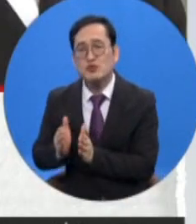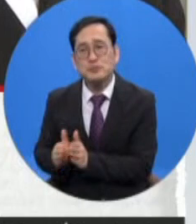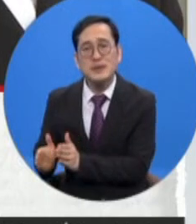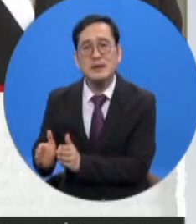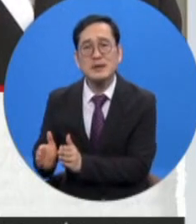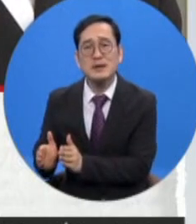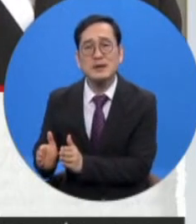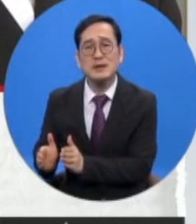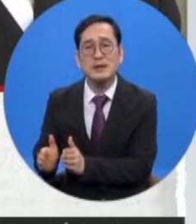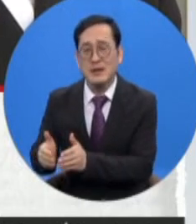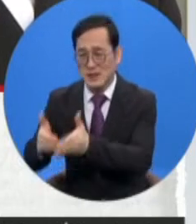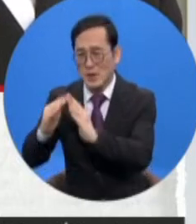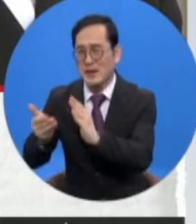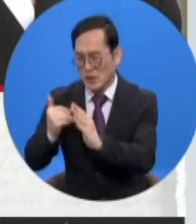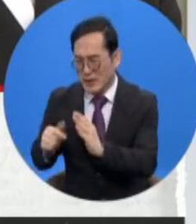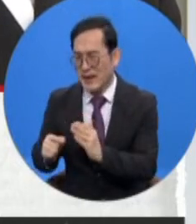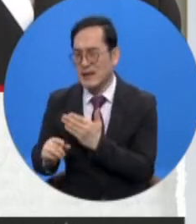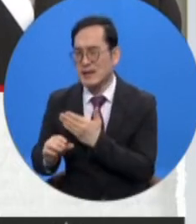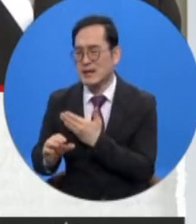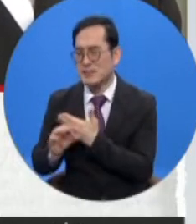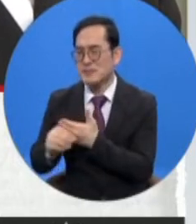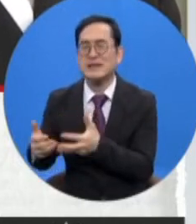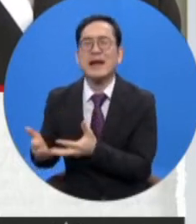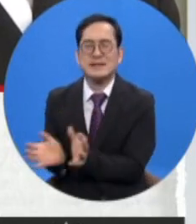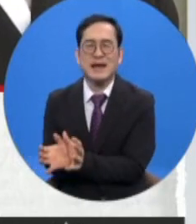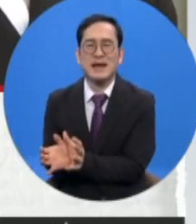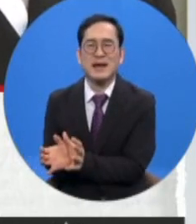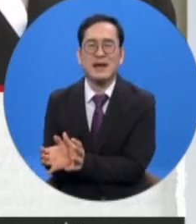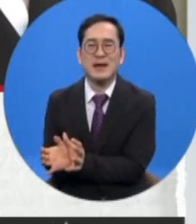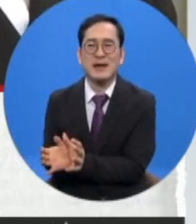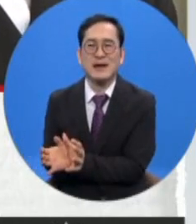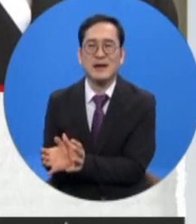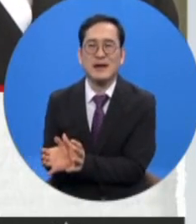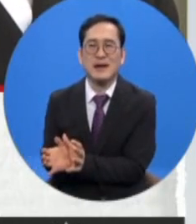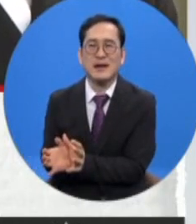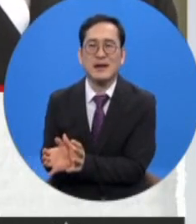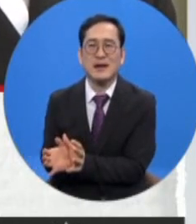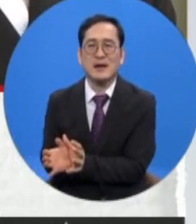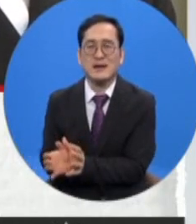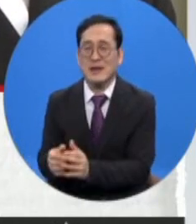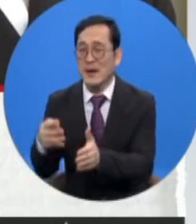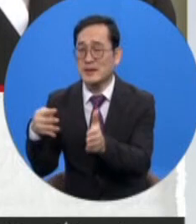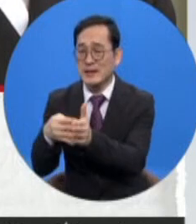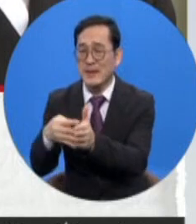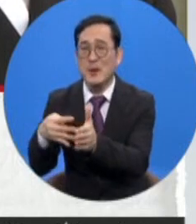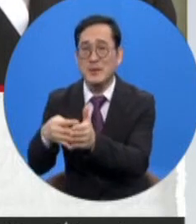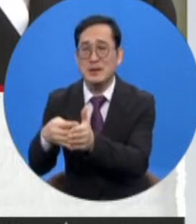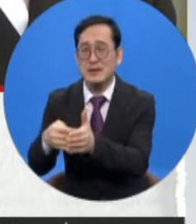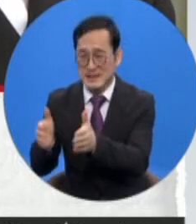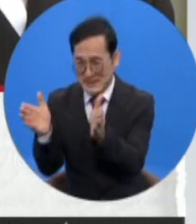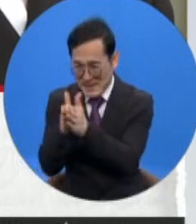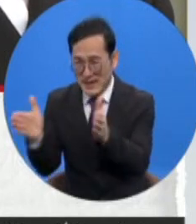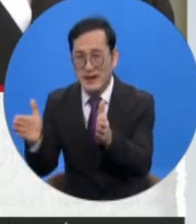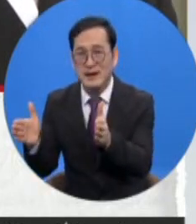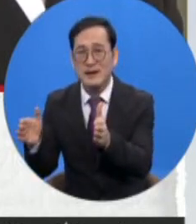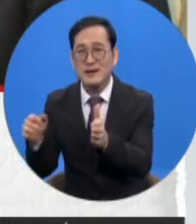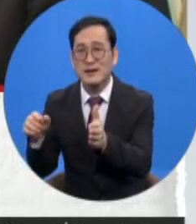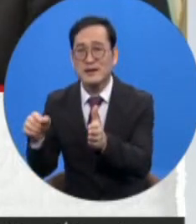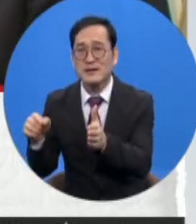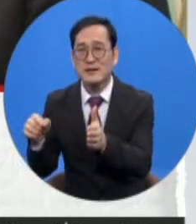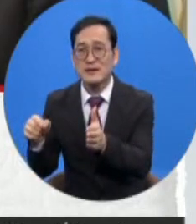임의단체로서 활동이 진행될 것이고 사단법인은 설립 자 오늘부터 사단법인 시작합니다라고 그냥 자생적으로 시작하는 것이